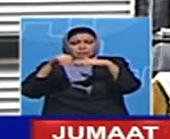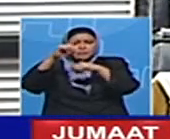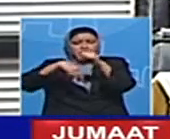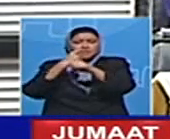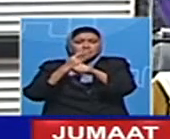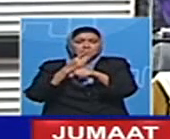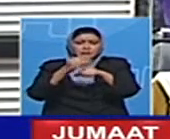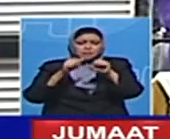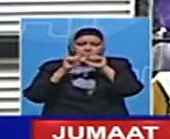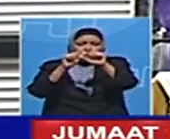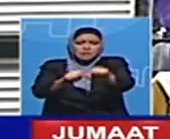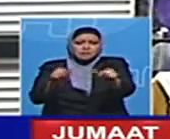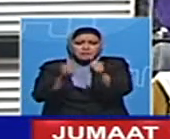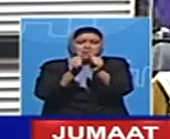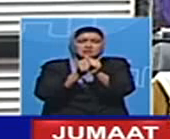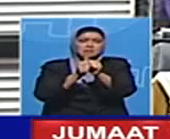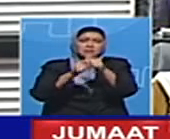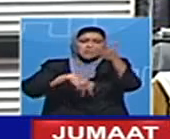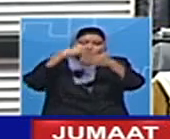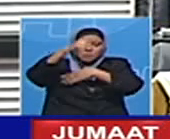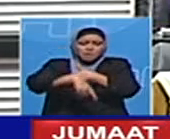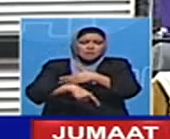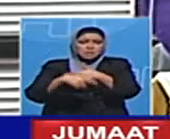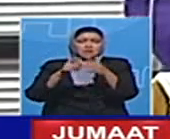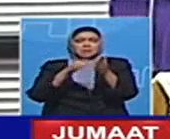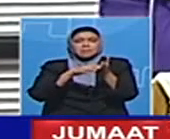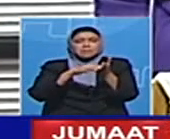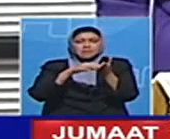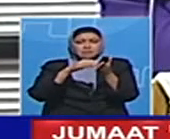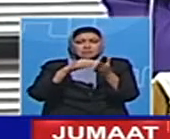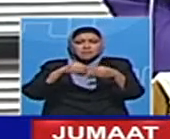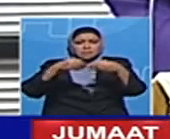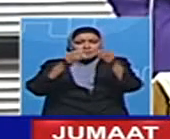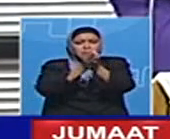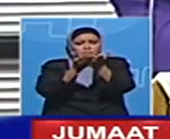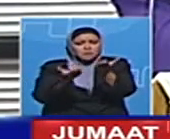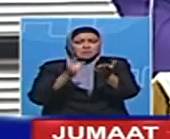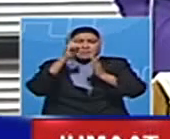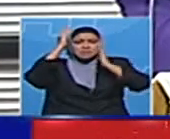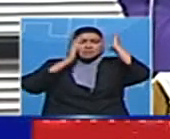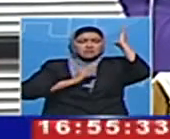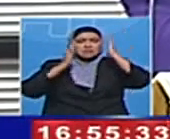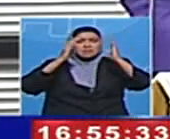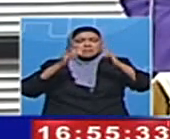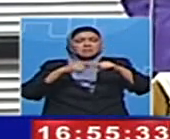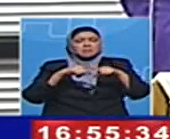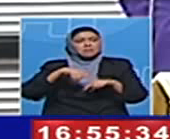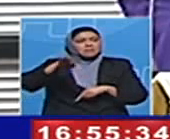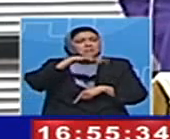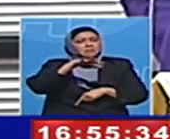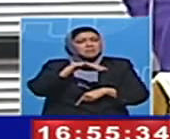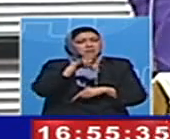voucher buku 1 Malaysia yang bernilai 250 juta bagi